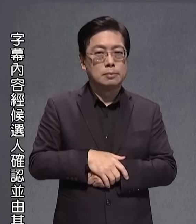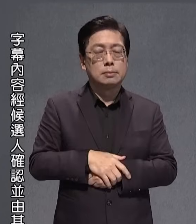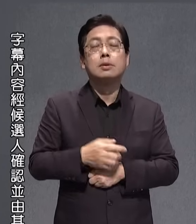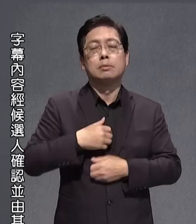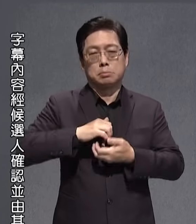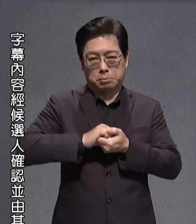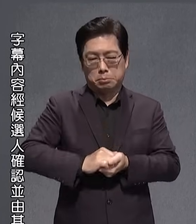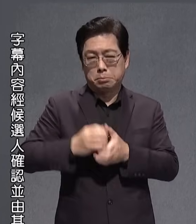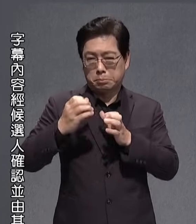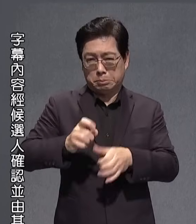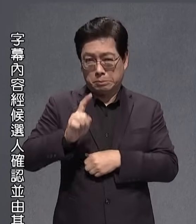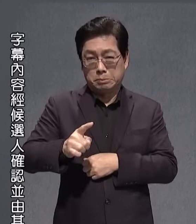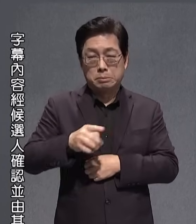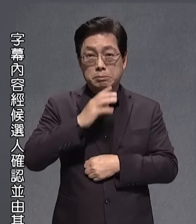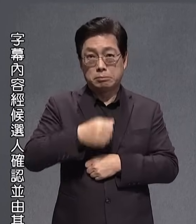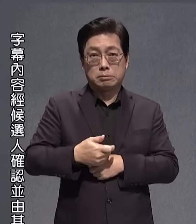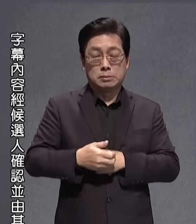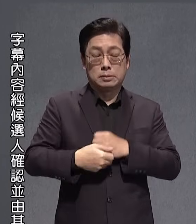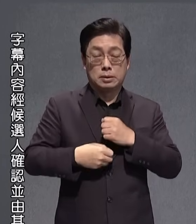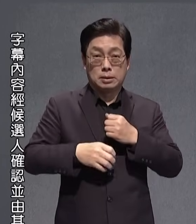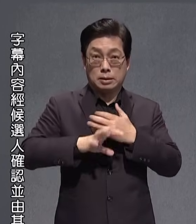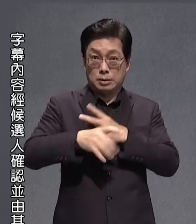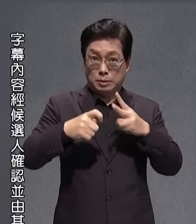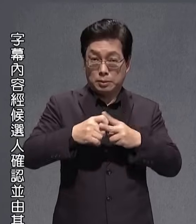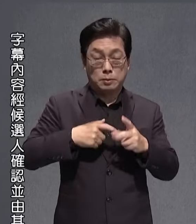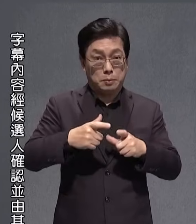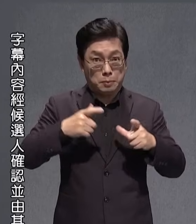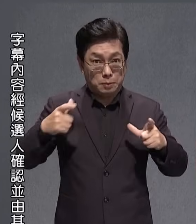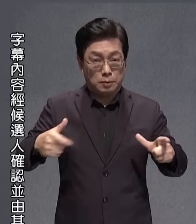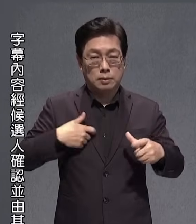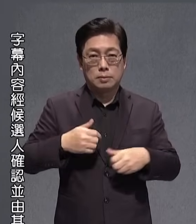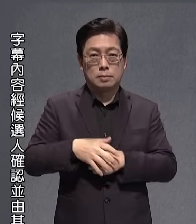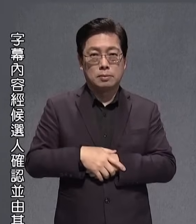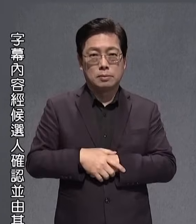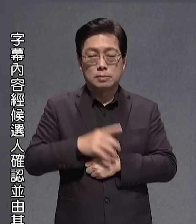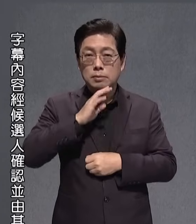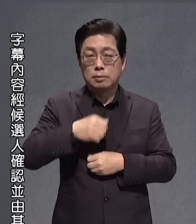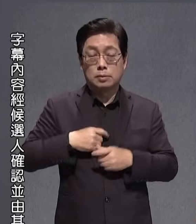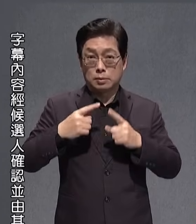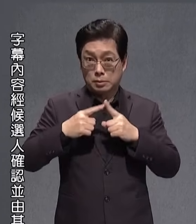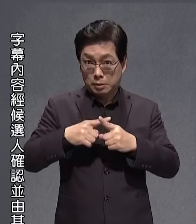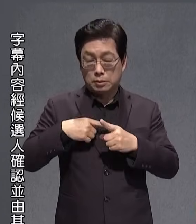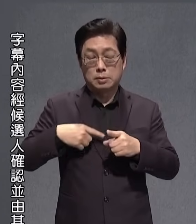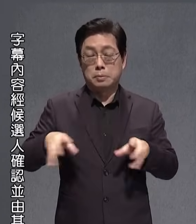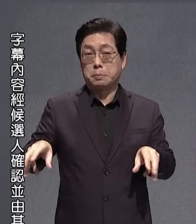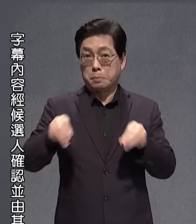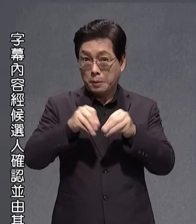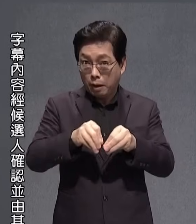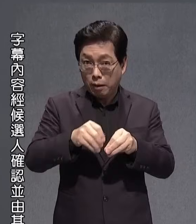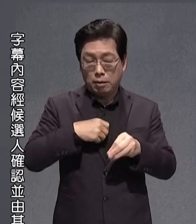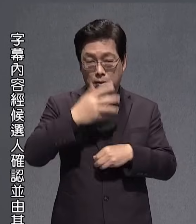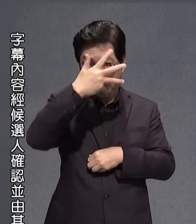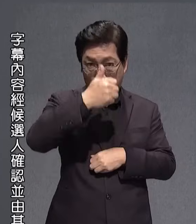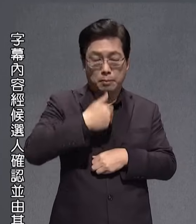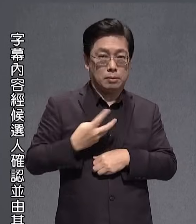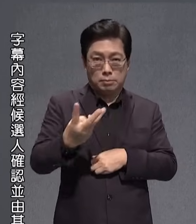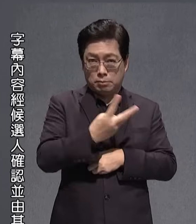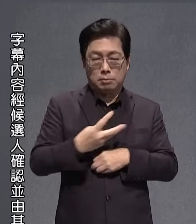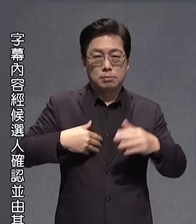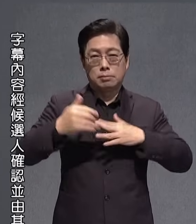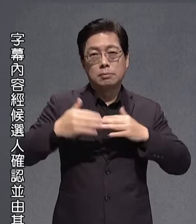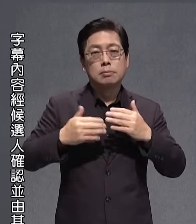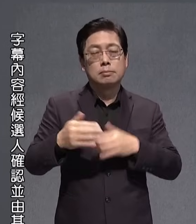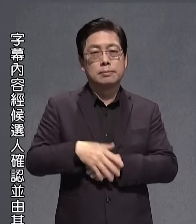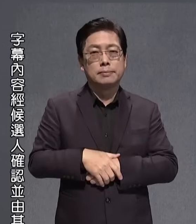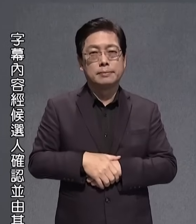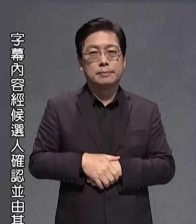我一定会成立一个移工外展平台，把移工、人力中介、雇主过程三方面来协力合作